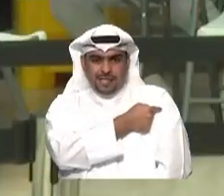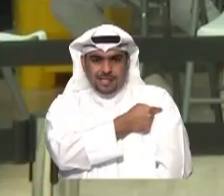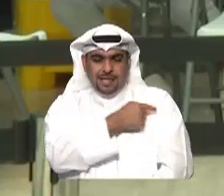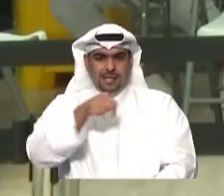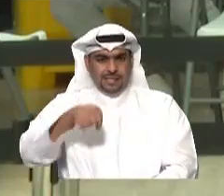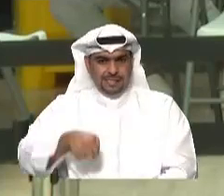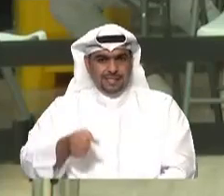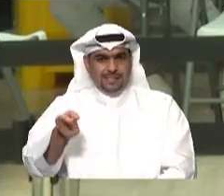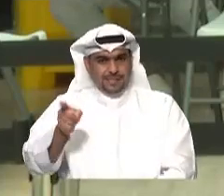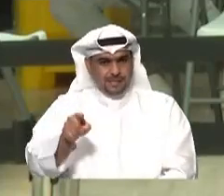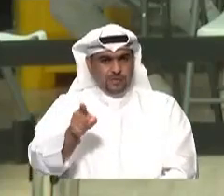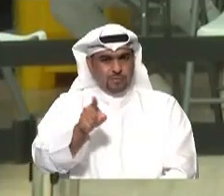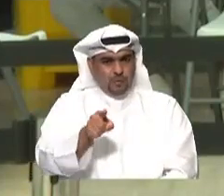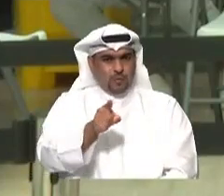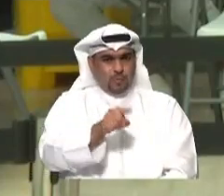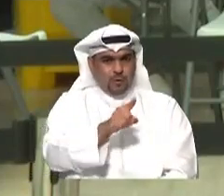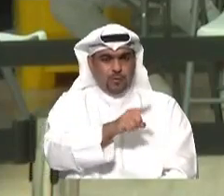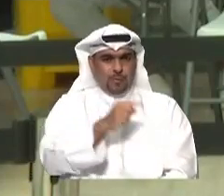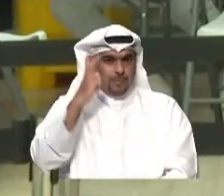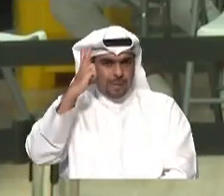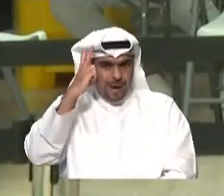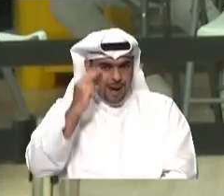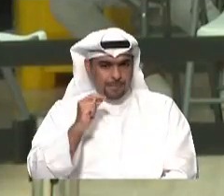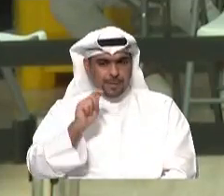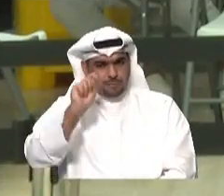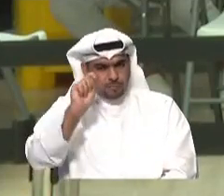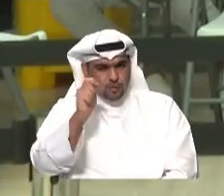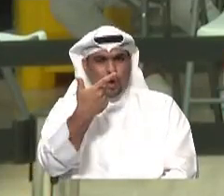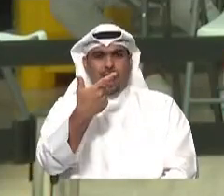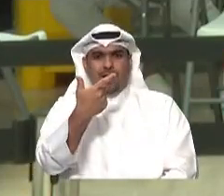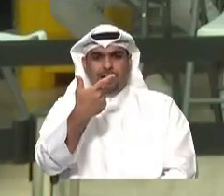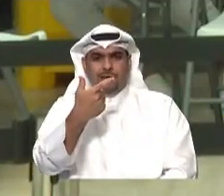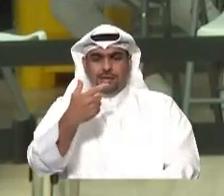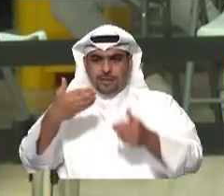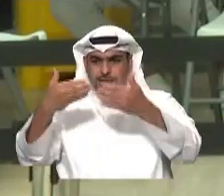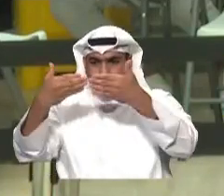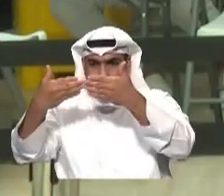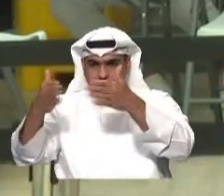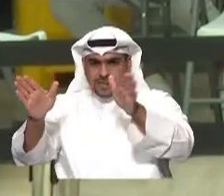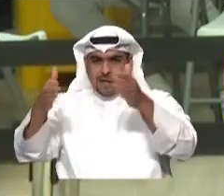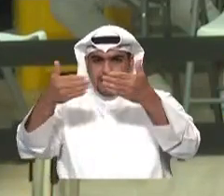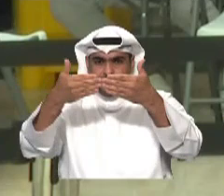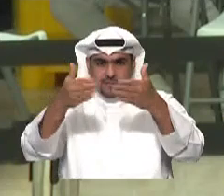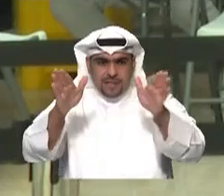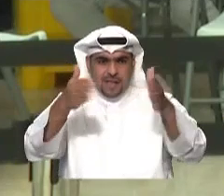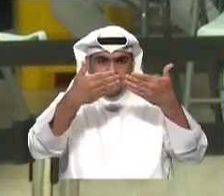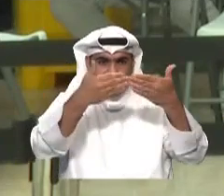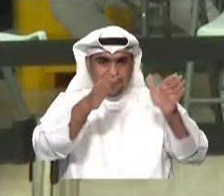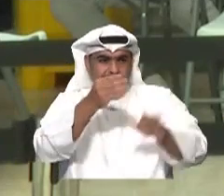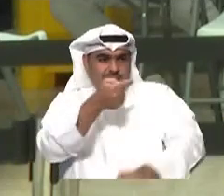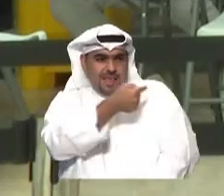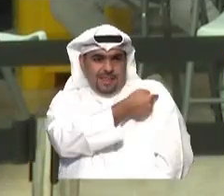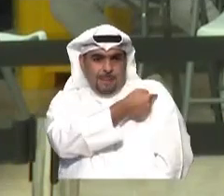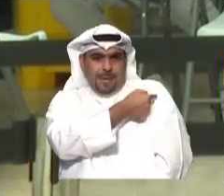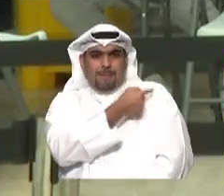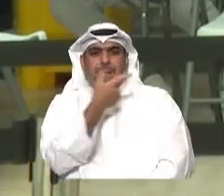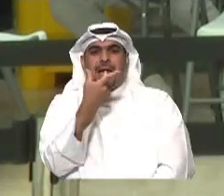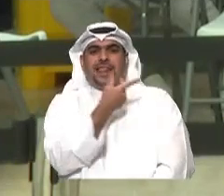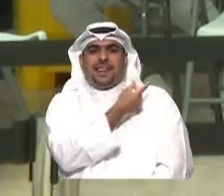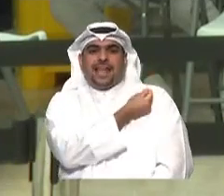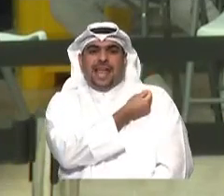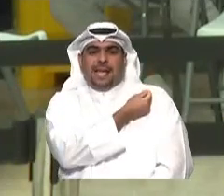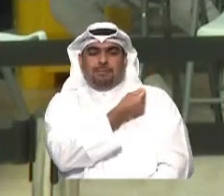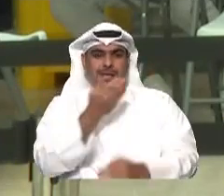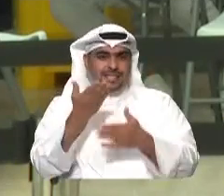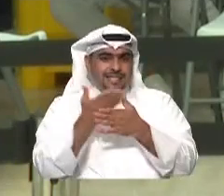الزمن في سبيل تسريع وتيرة التطعيم في كافة محافظات البلاد بهدف الوصول إلى المناعة المجتمعية